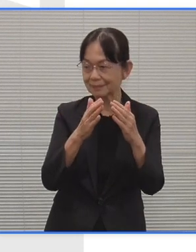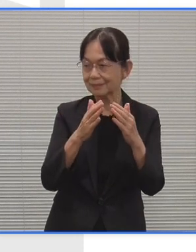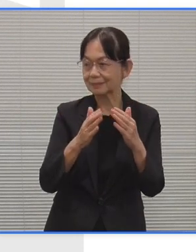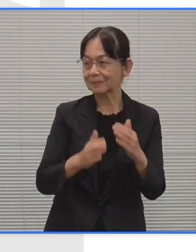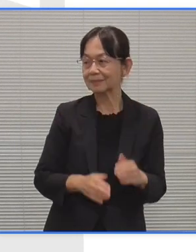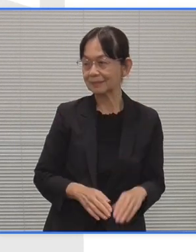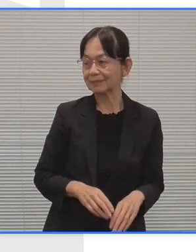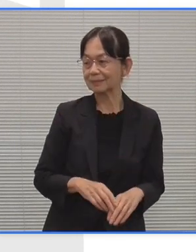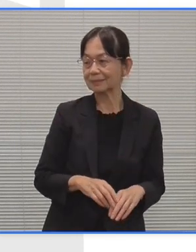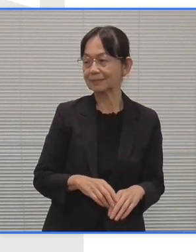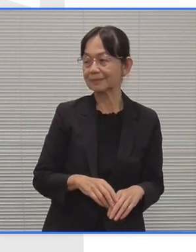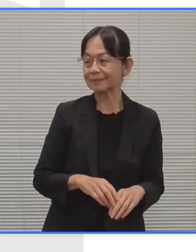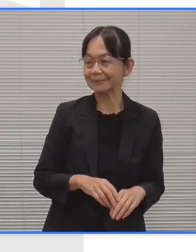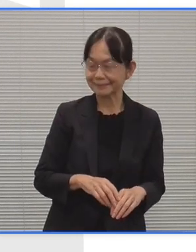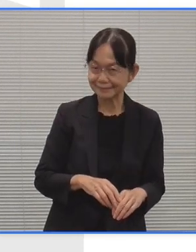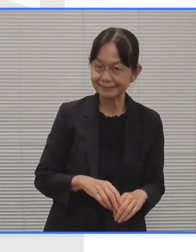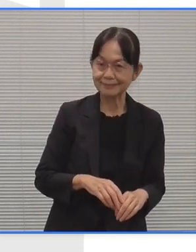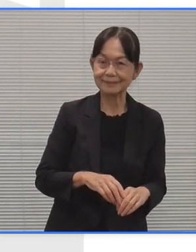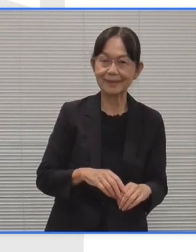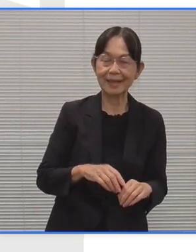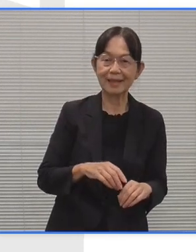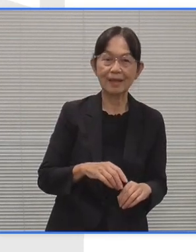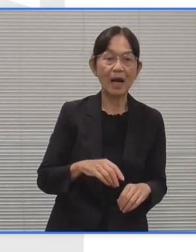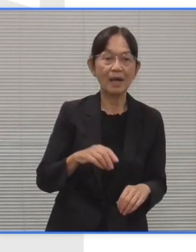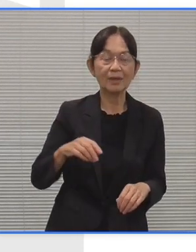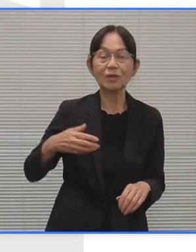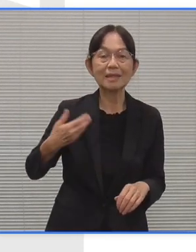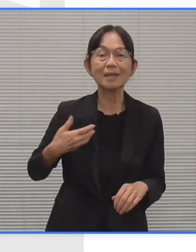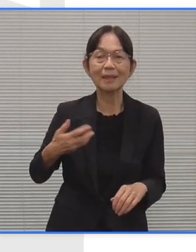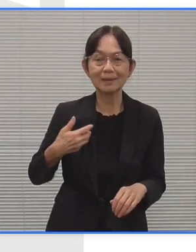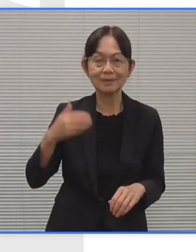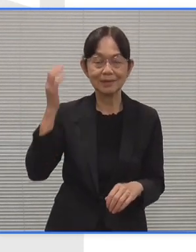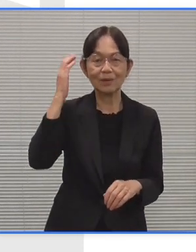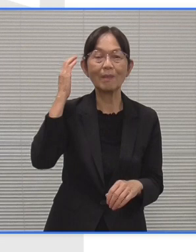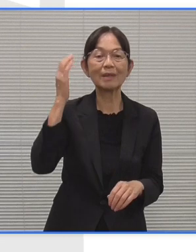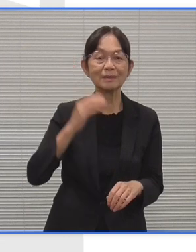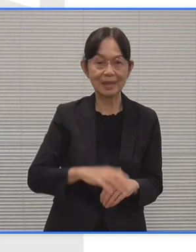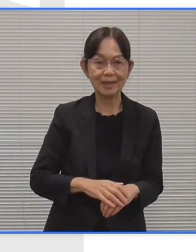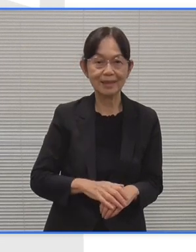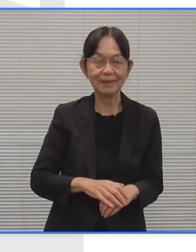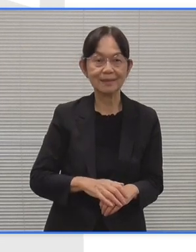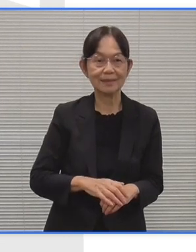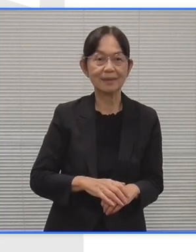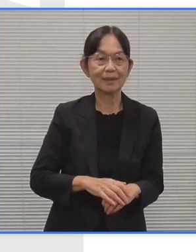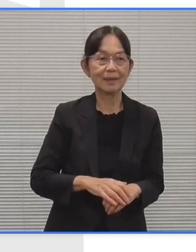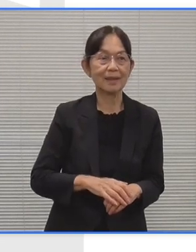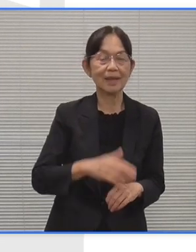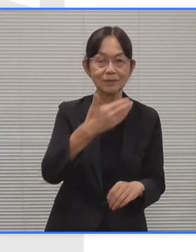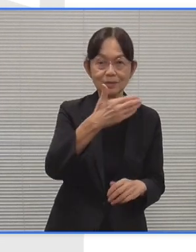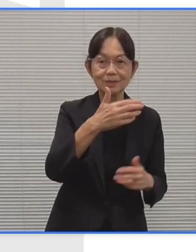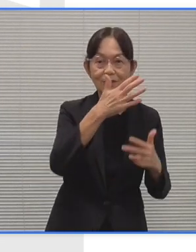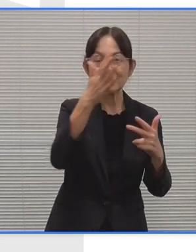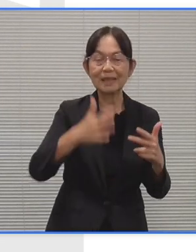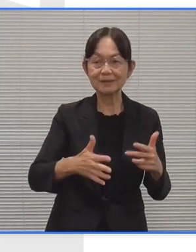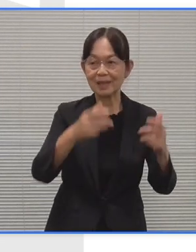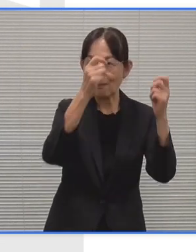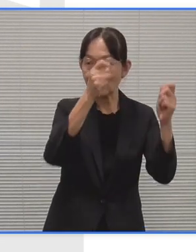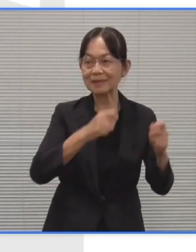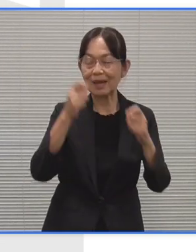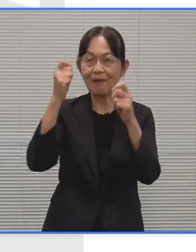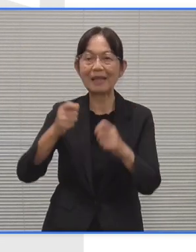もう知らなかったわってならないように、で区の施設には全部こうポスターも貼ろうと思ってます